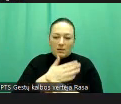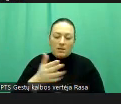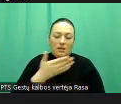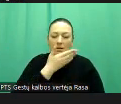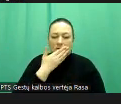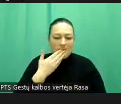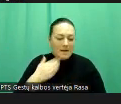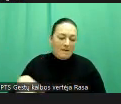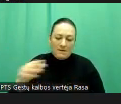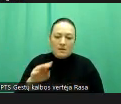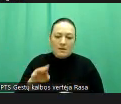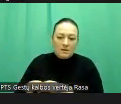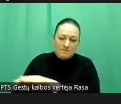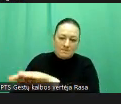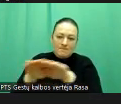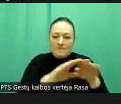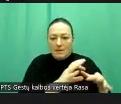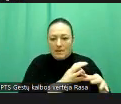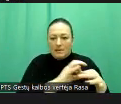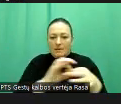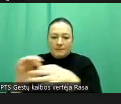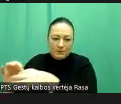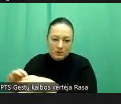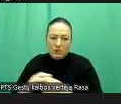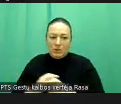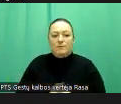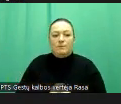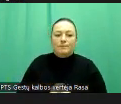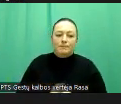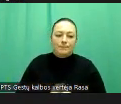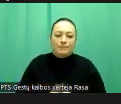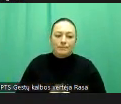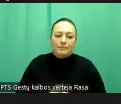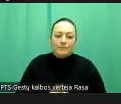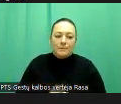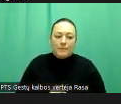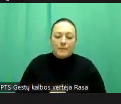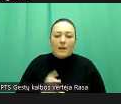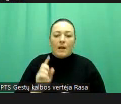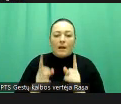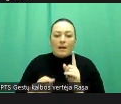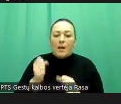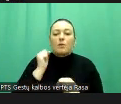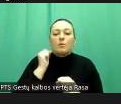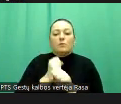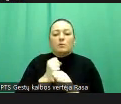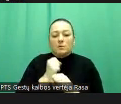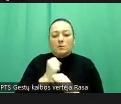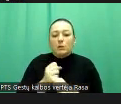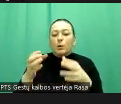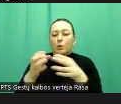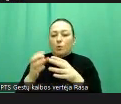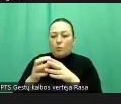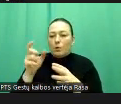yra susiję. Vieni saugus sien. Tai jeigu dirbate su grupė